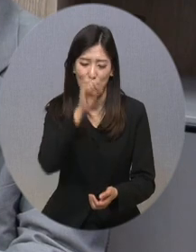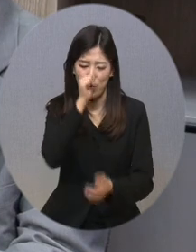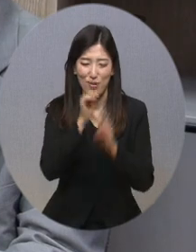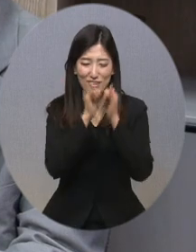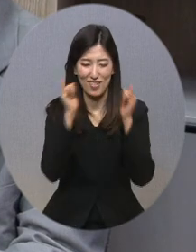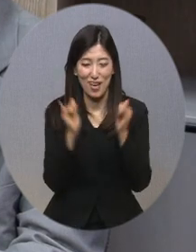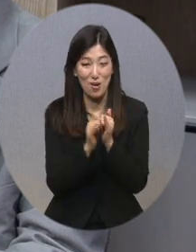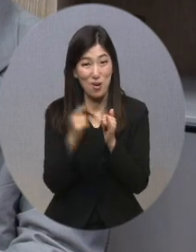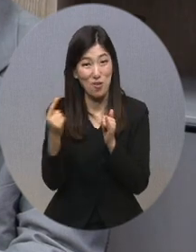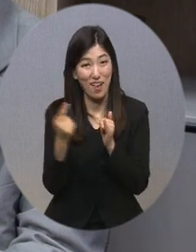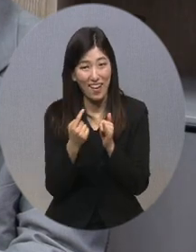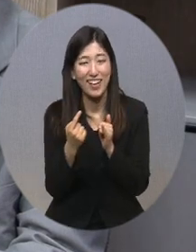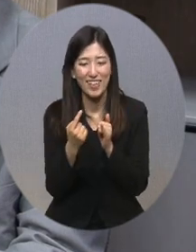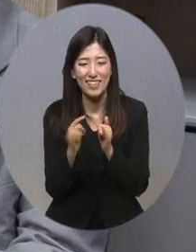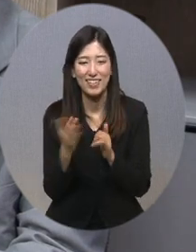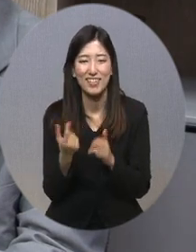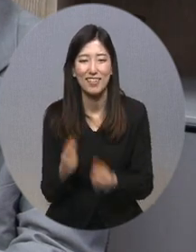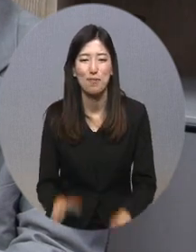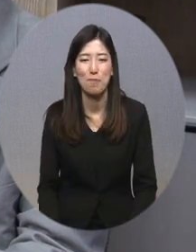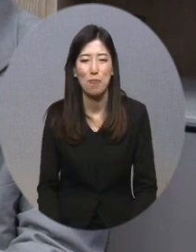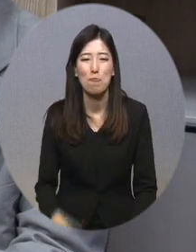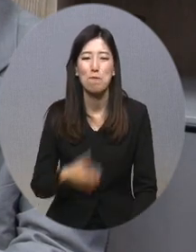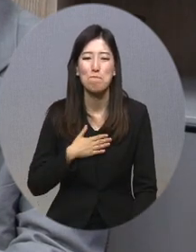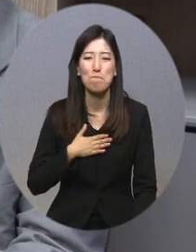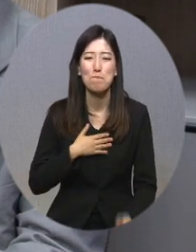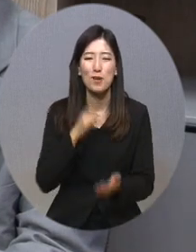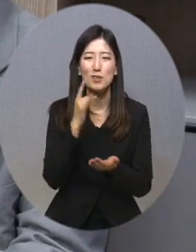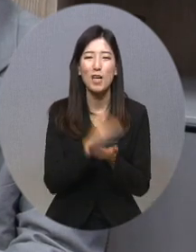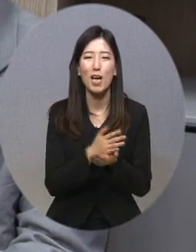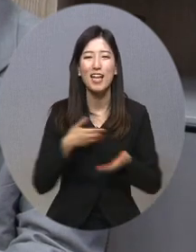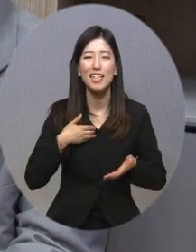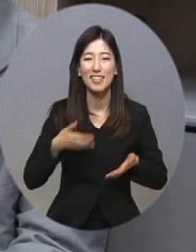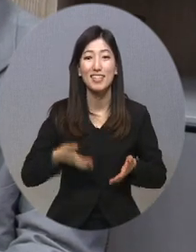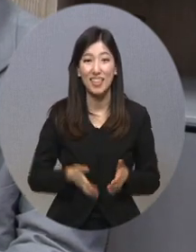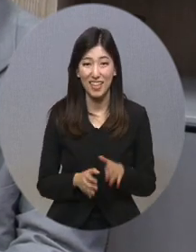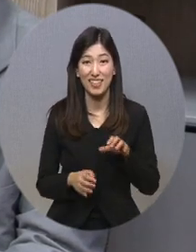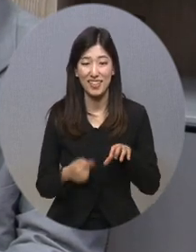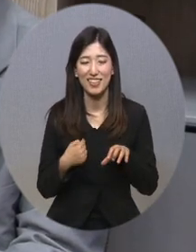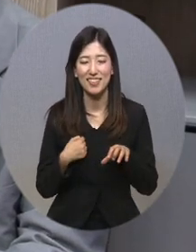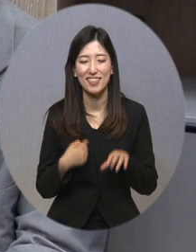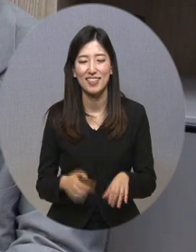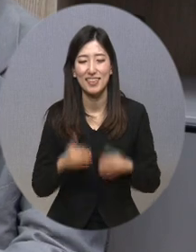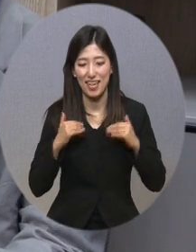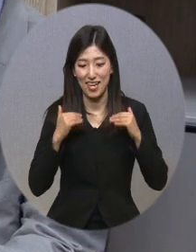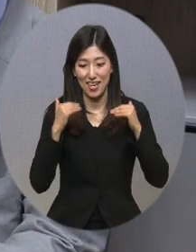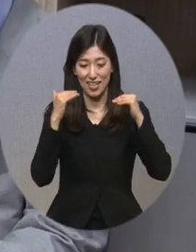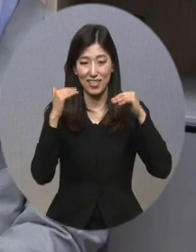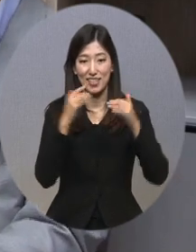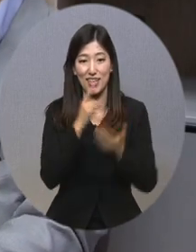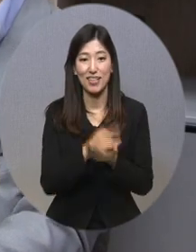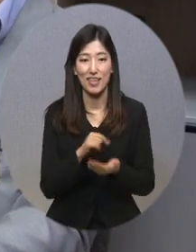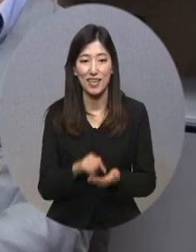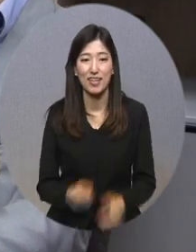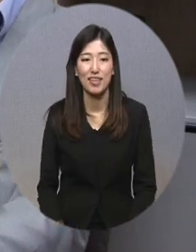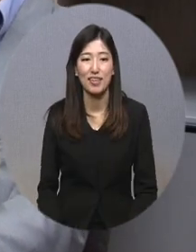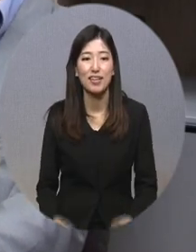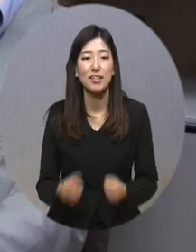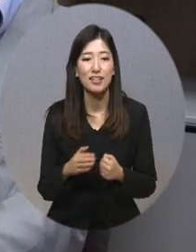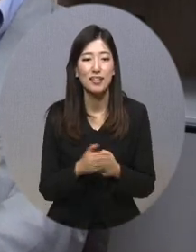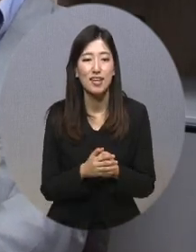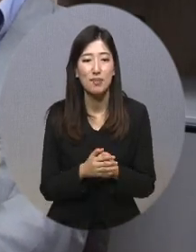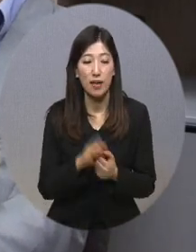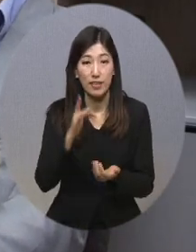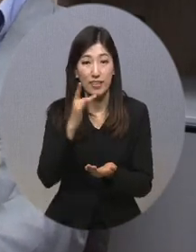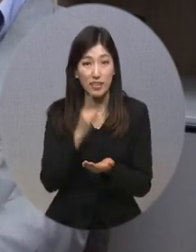같네요. 제가 천안이 이제 저의 고향이잖아요. 여기 태어나고 자라고. 예. 그 저는 천안이 그